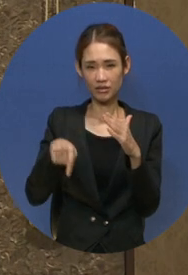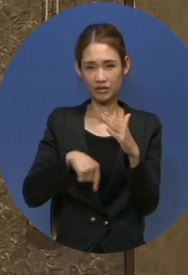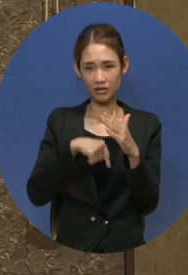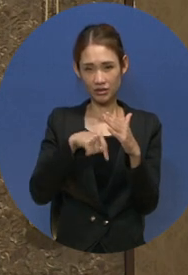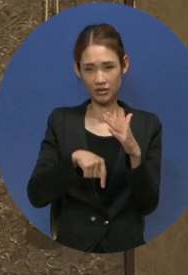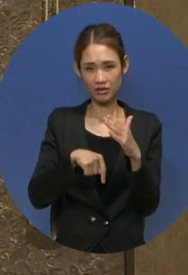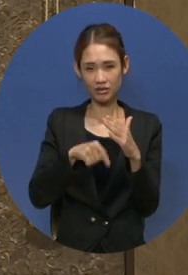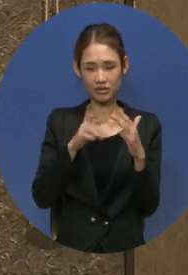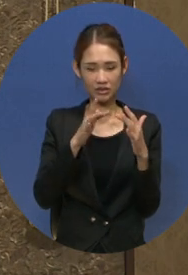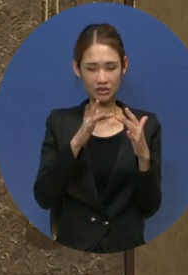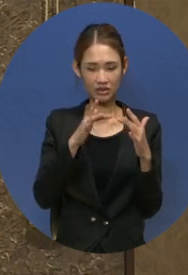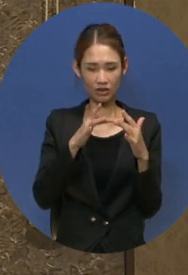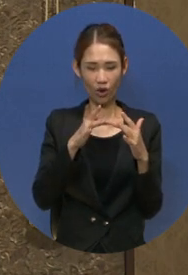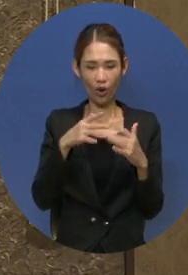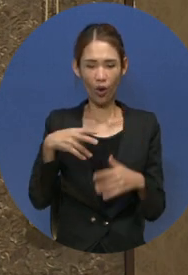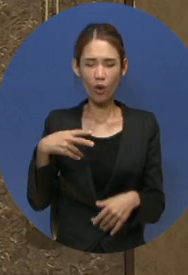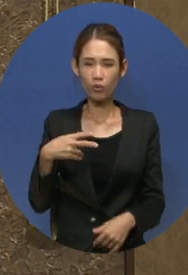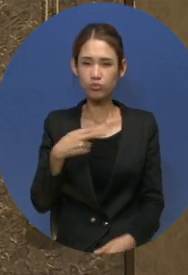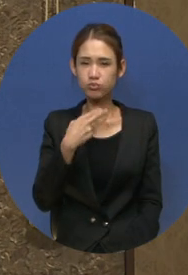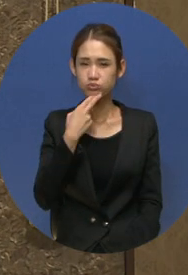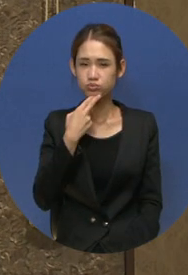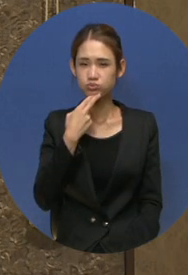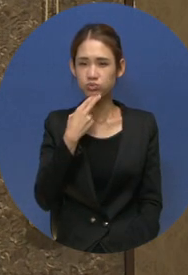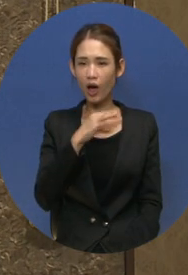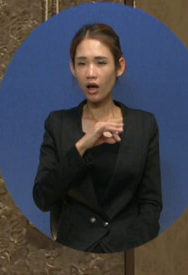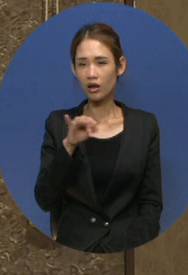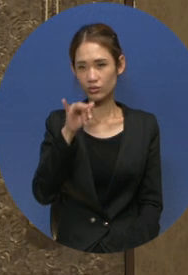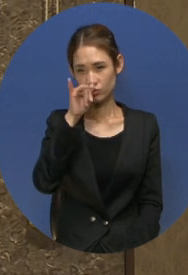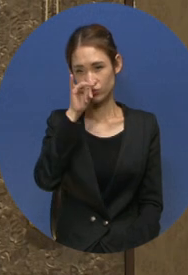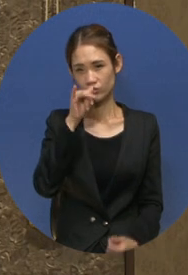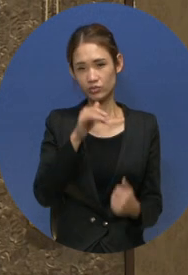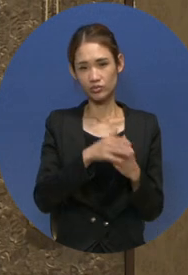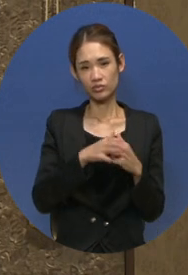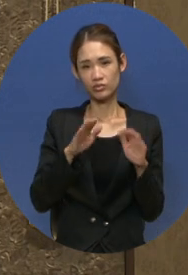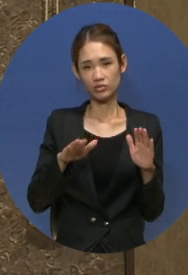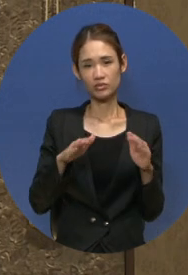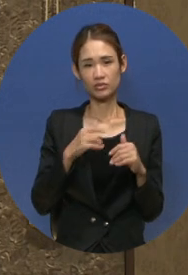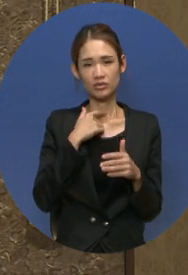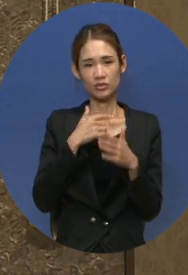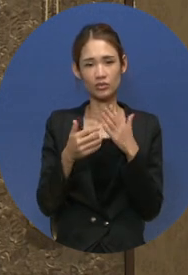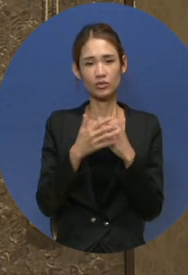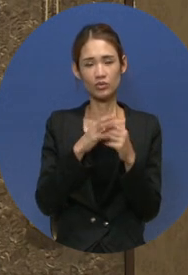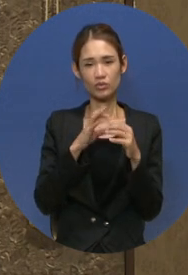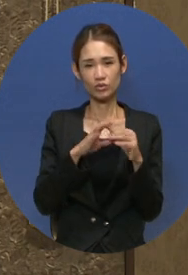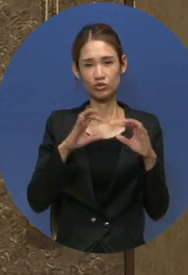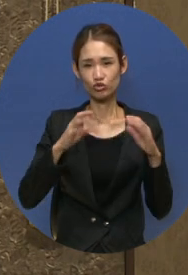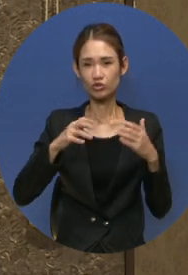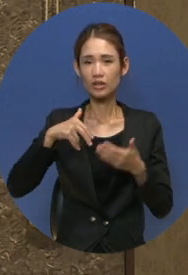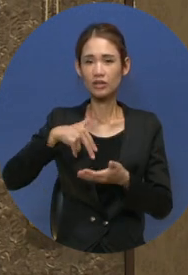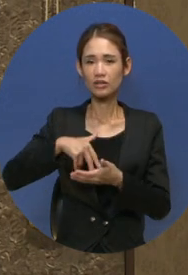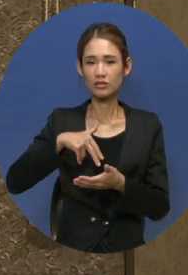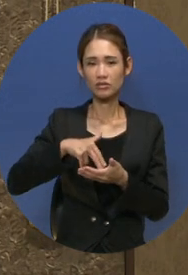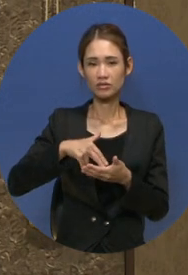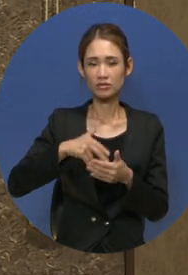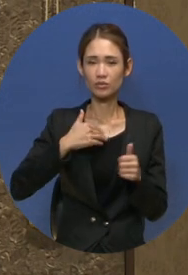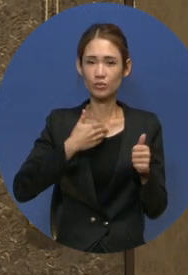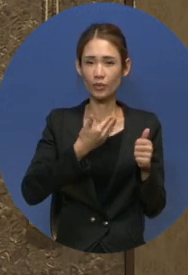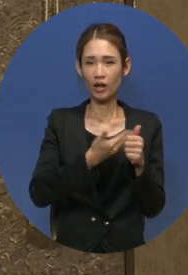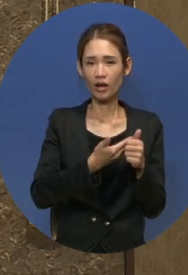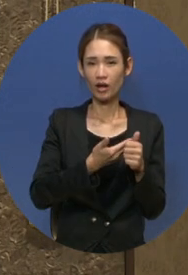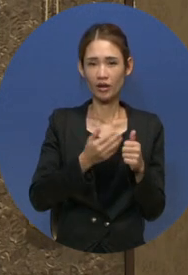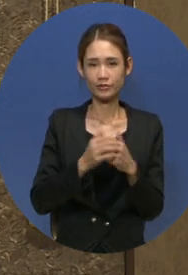이 인터넷이 안 깔려 있는 경우가 너무 많거든요. 그래서 저희가 이번에 이런 경험을 하면서 국가적 차원에서 해줘야 되는 일이